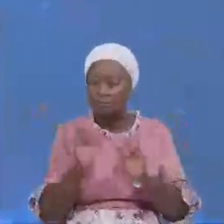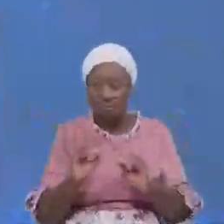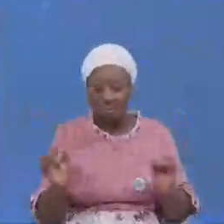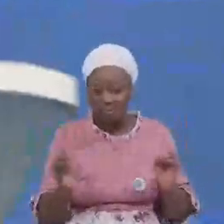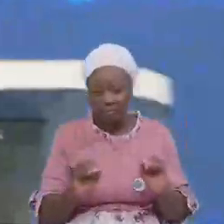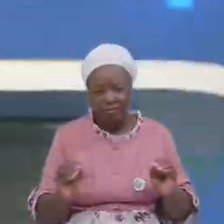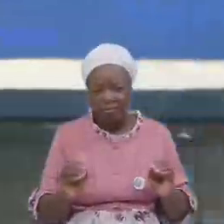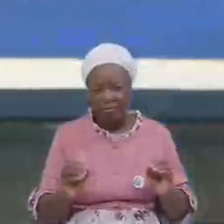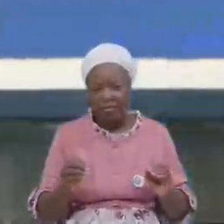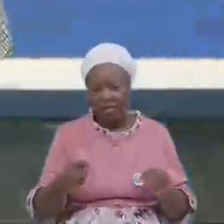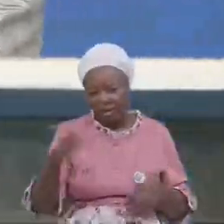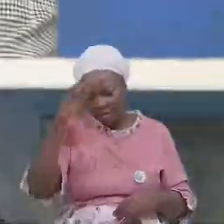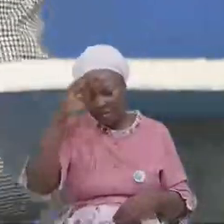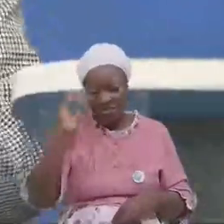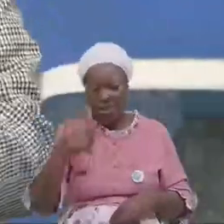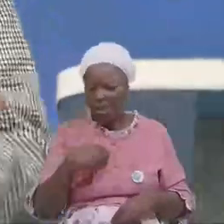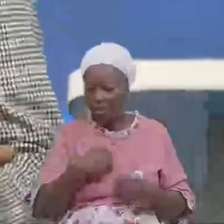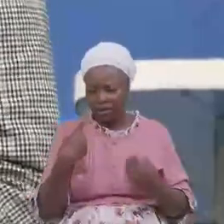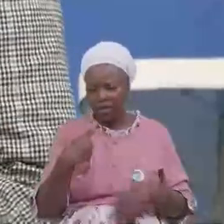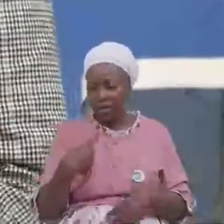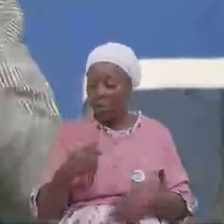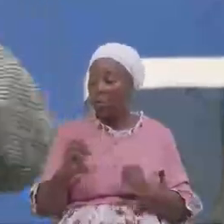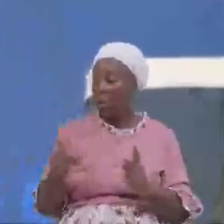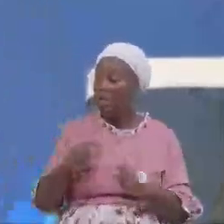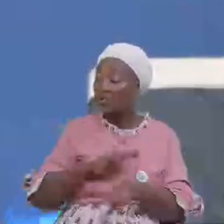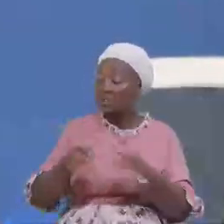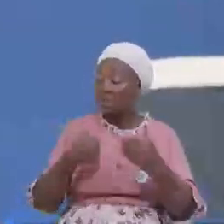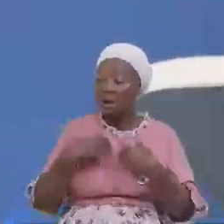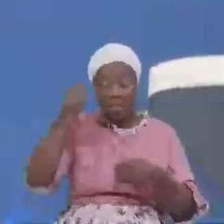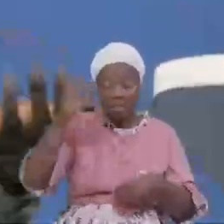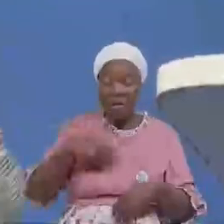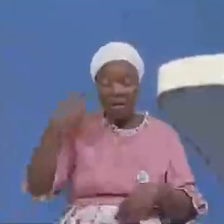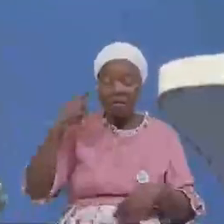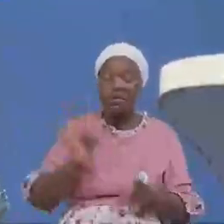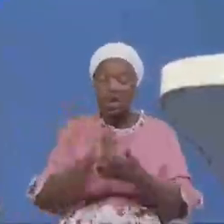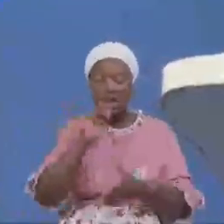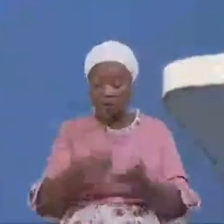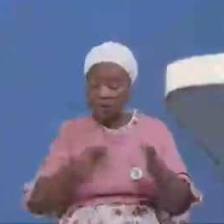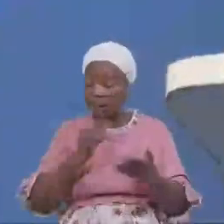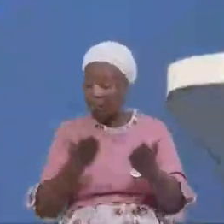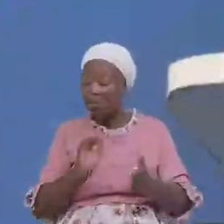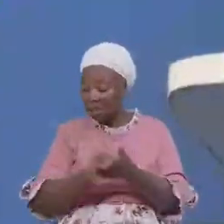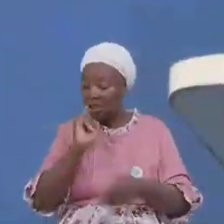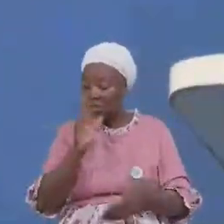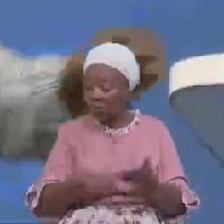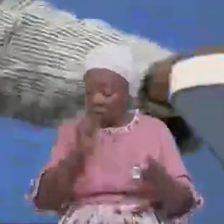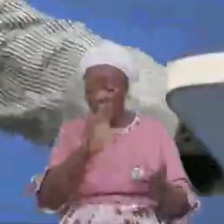L'homme pouvait se dire, « D'accord, si vous n'avez pas l'argent et l'or, c'est ce que moi je veux et c'est ce que j'espère. Continuez. »